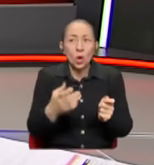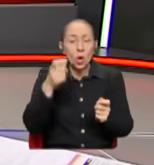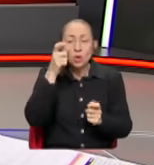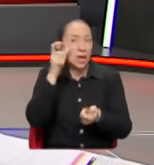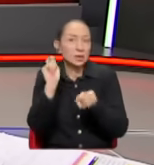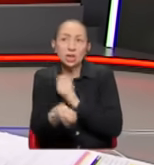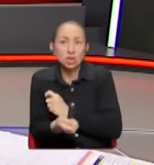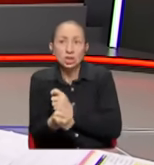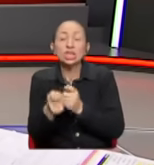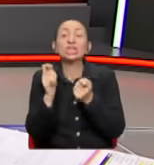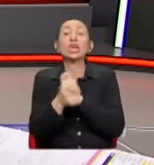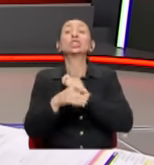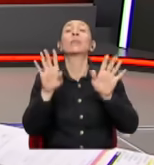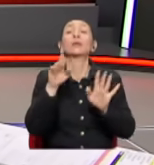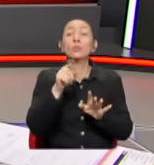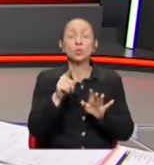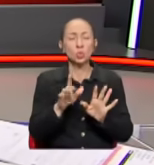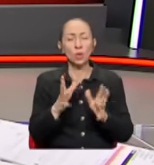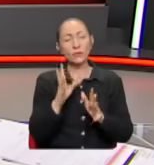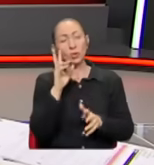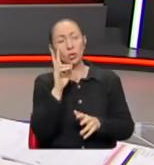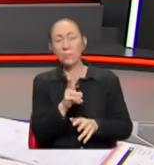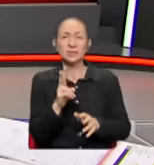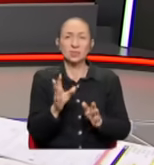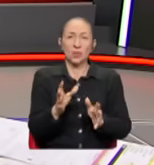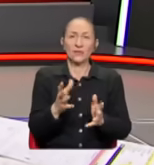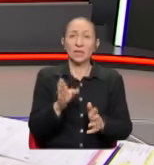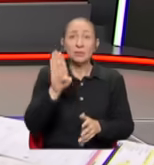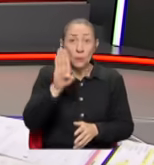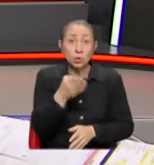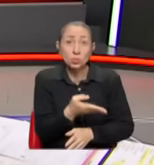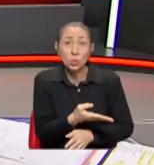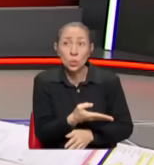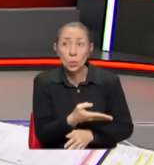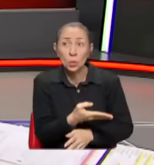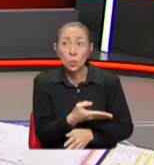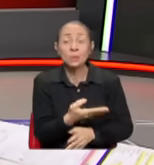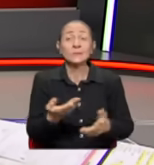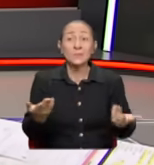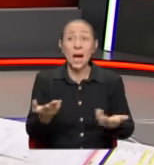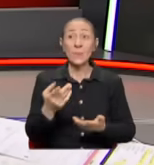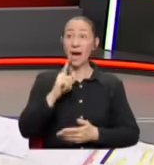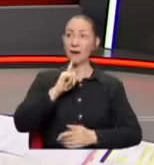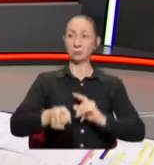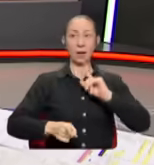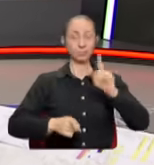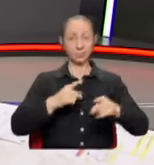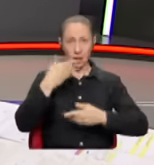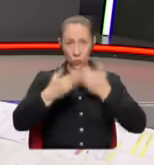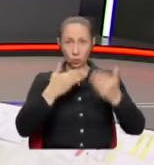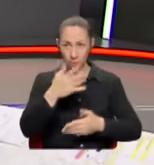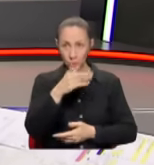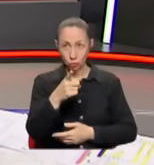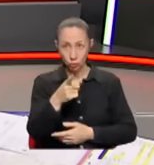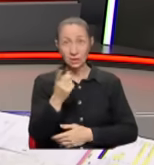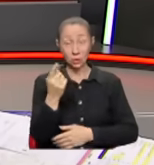de değişir. Değişmeyenlerin bunu garipsemesi tuhaf ya. Demokrasi bu demek. Ama buyruklardan bahsediyordu, biliyorsunuz,